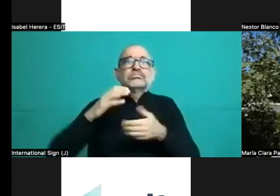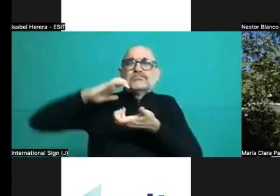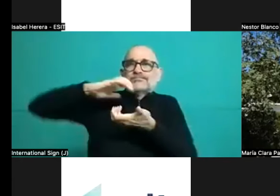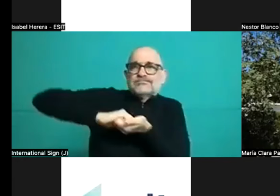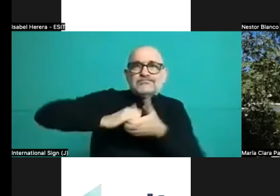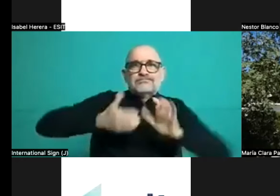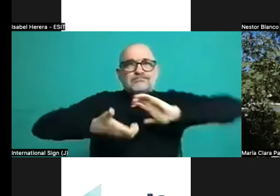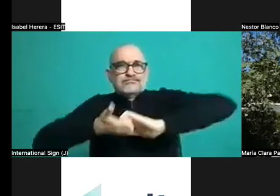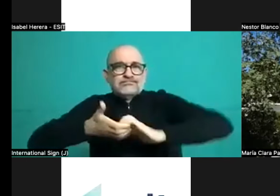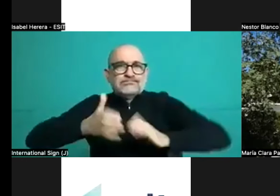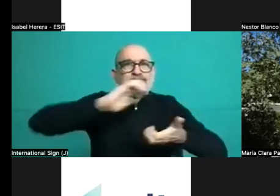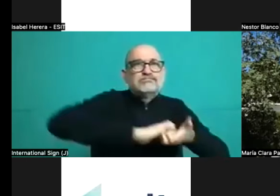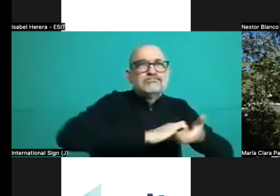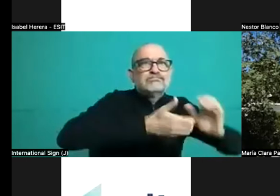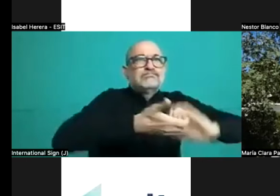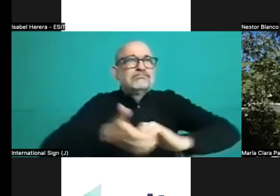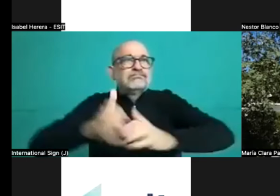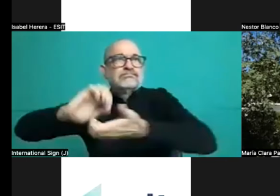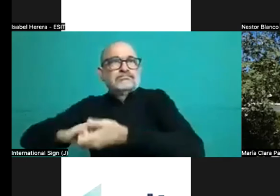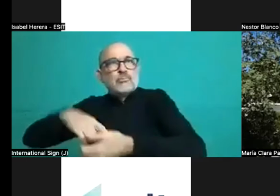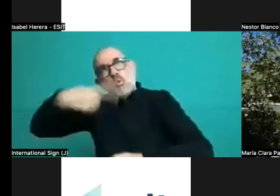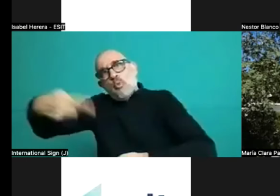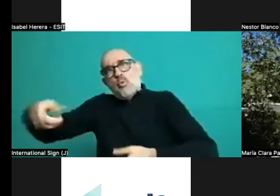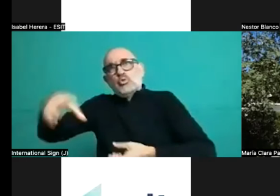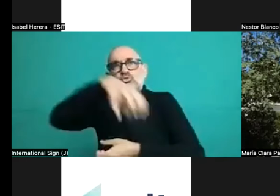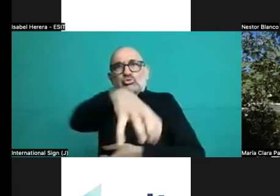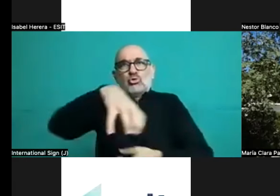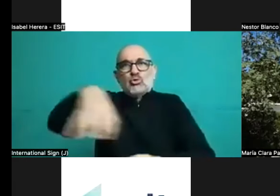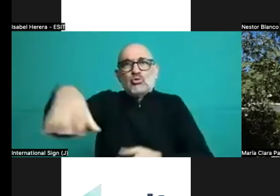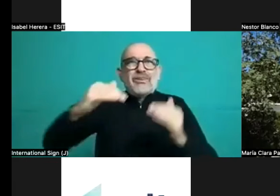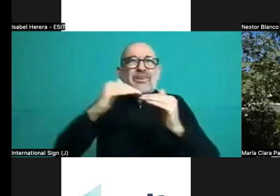au niveau de la formation des équipes de santé,